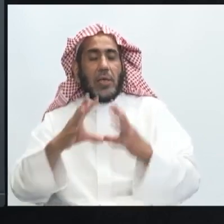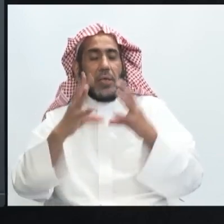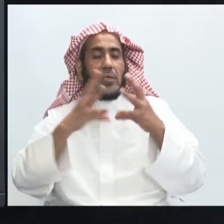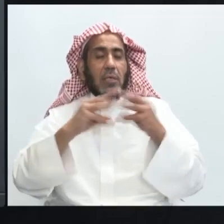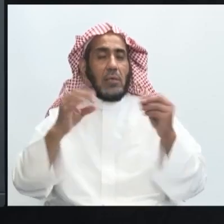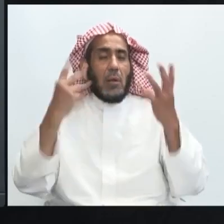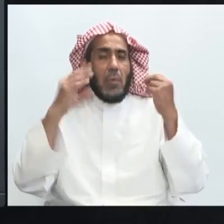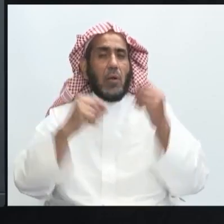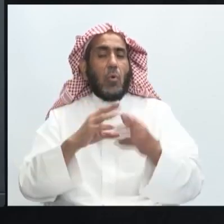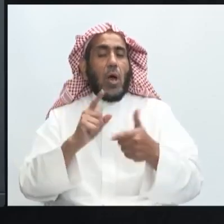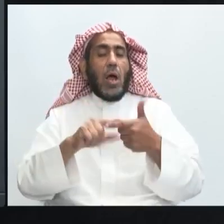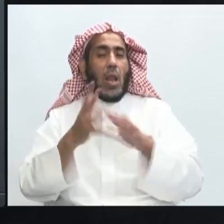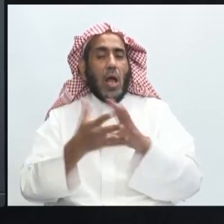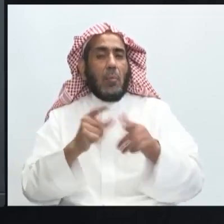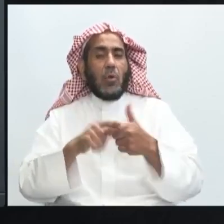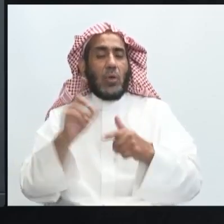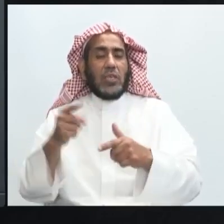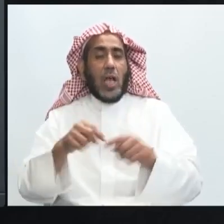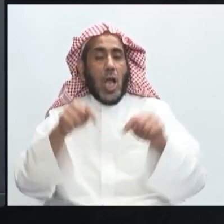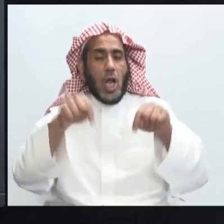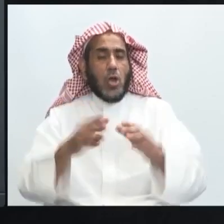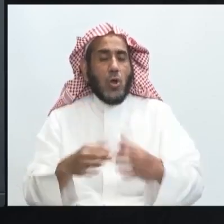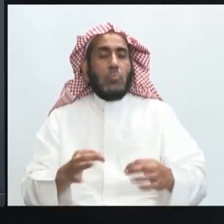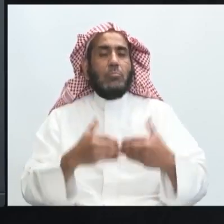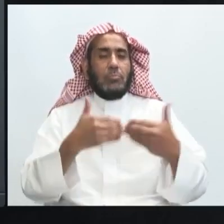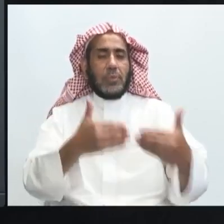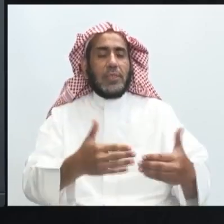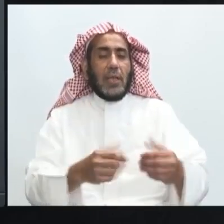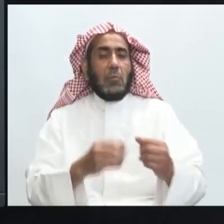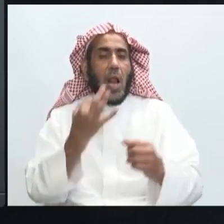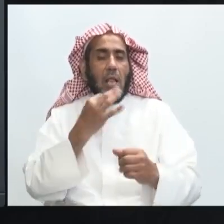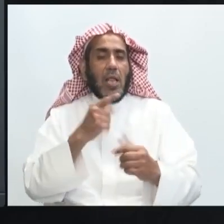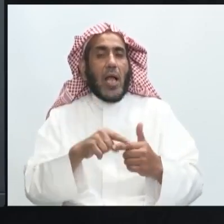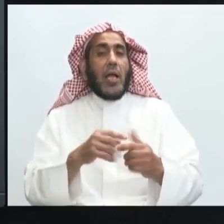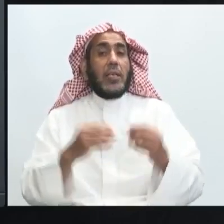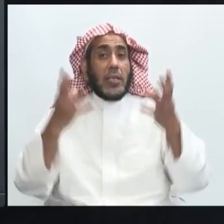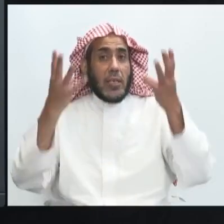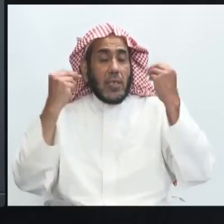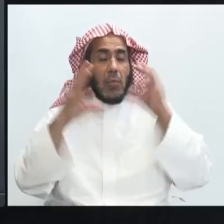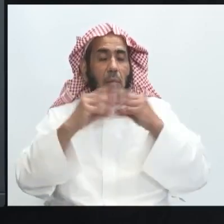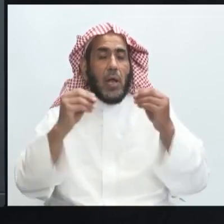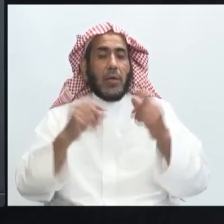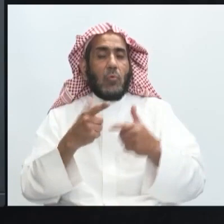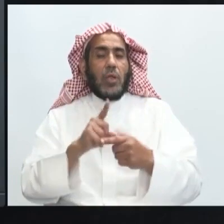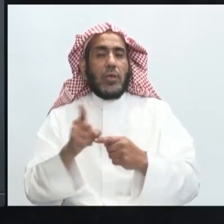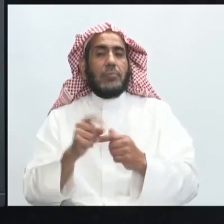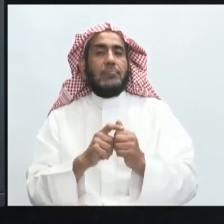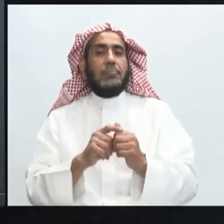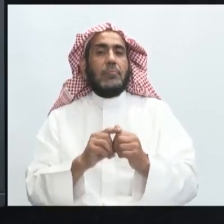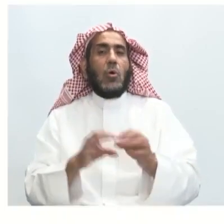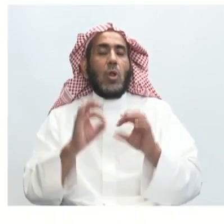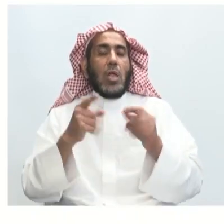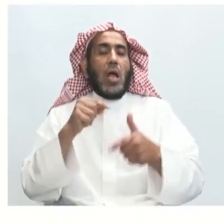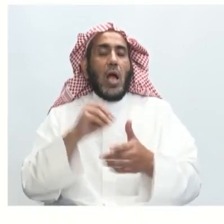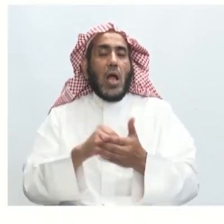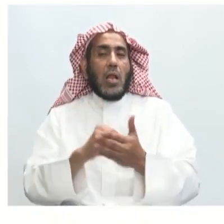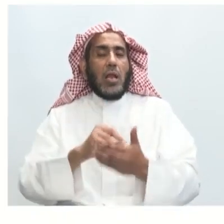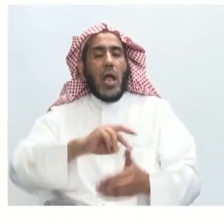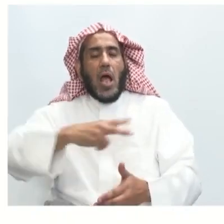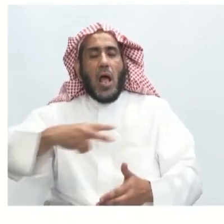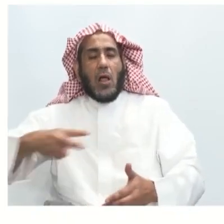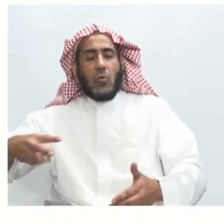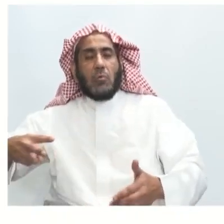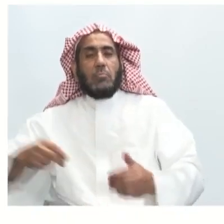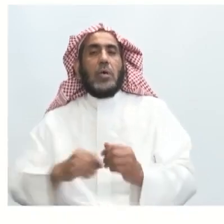المعاني وذكرنا منه الخبر والانشاء اليوم نستكمل الحديث عن علم المعاني او الحديث عن ذلك والحديث فيه عن اضرب